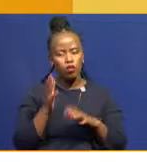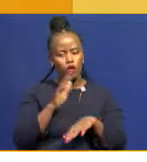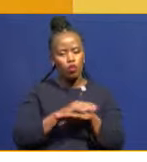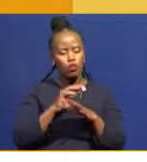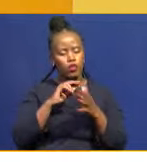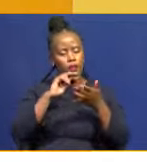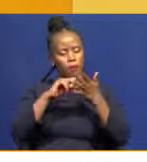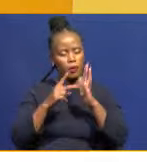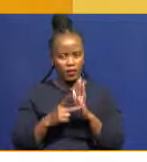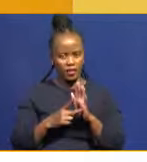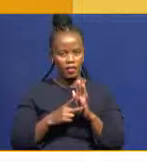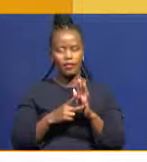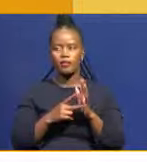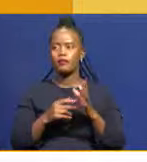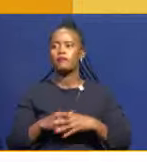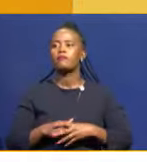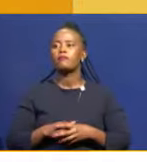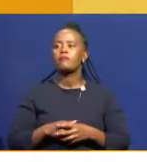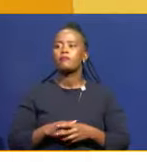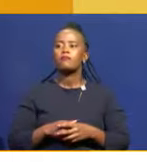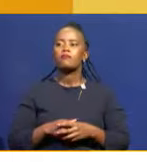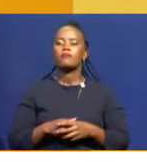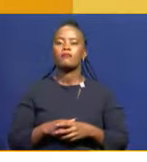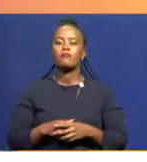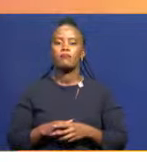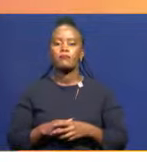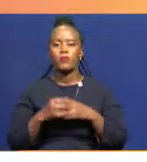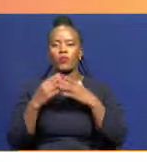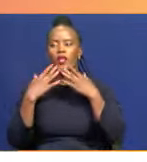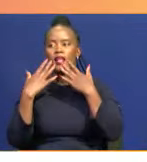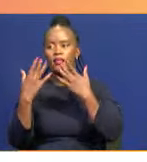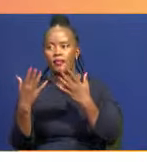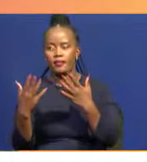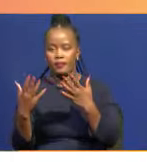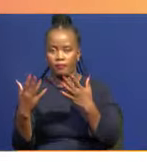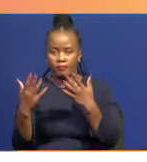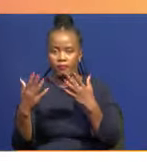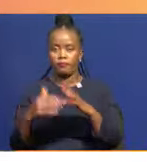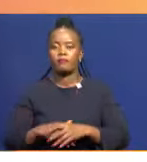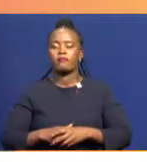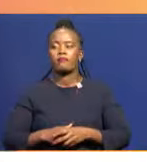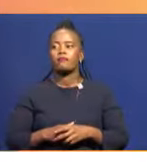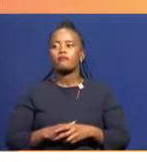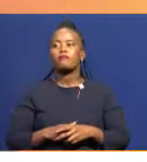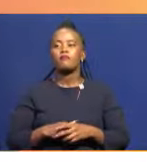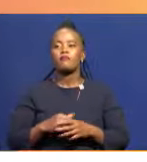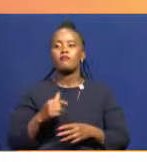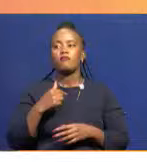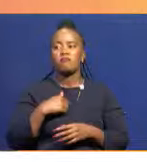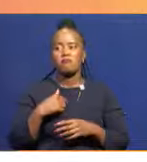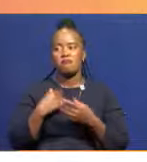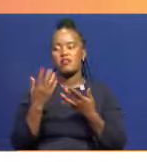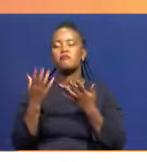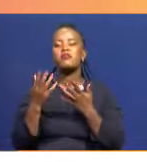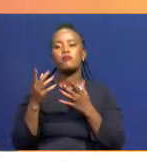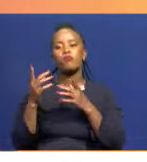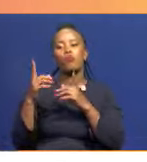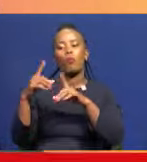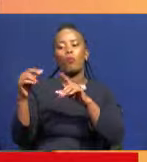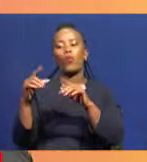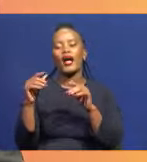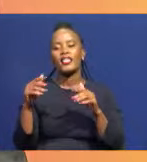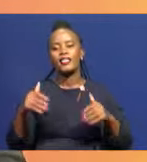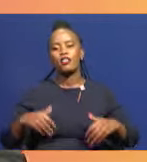mipango mizuri kwa watu na vijana wa Embu, unaopangia nini? Asante sana kasichana. Vile ningeambia vijana wa Embu